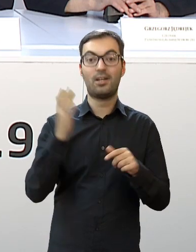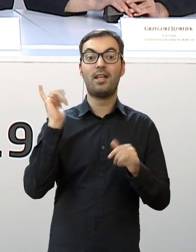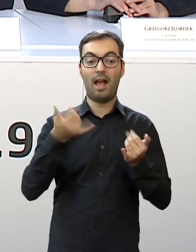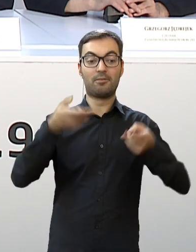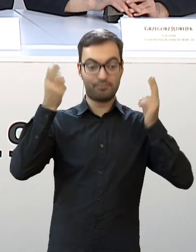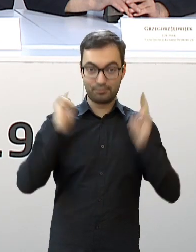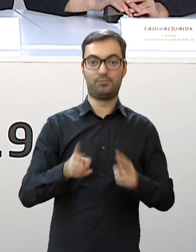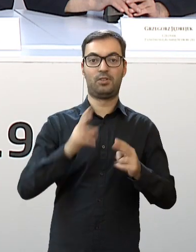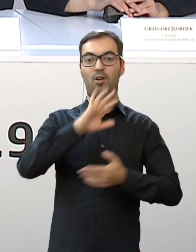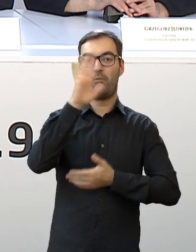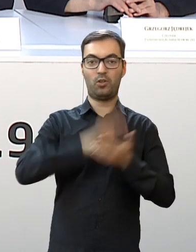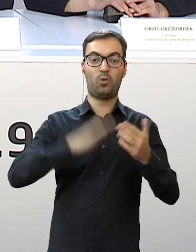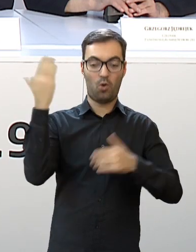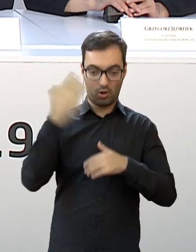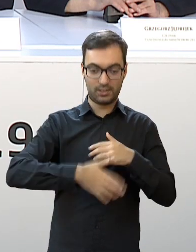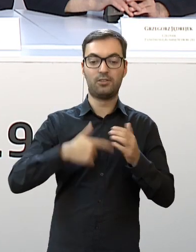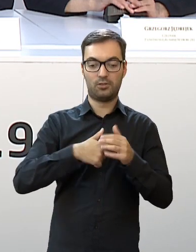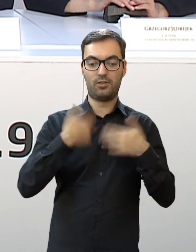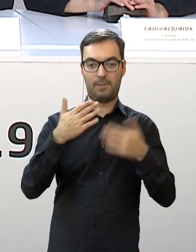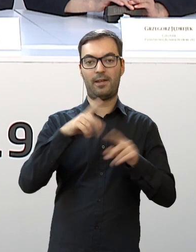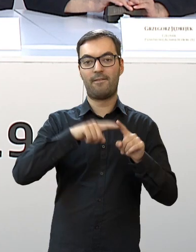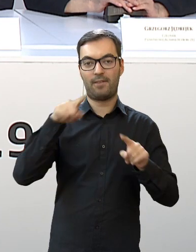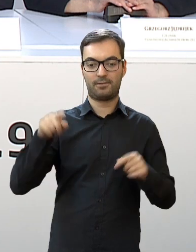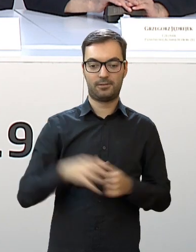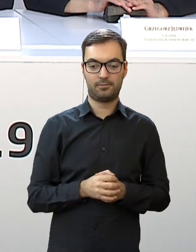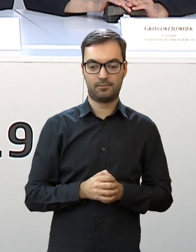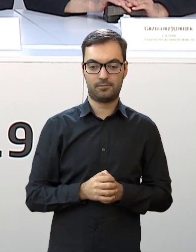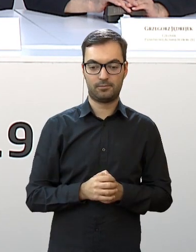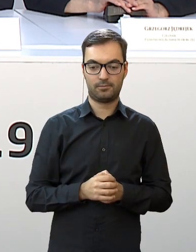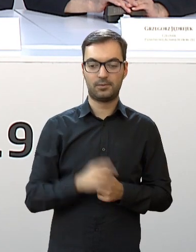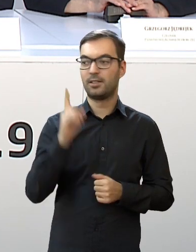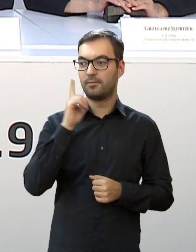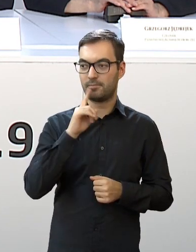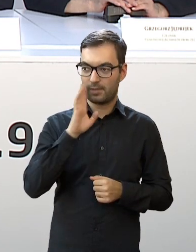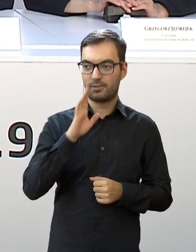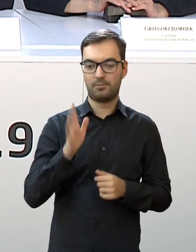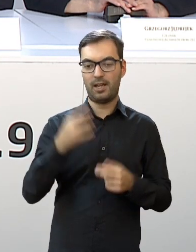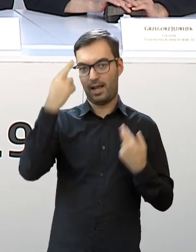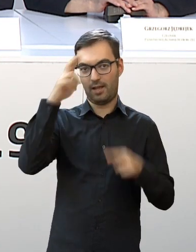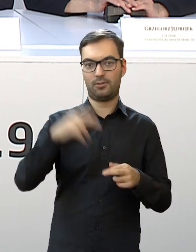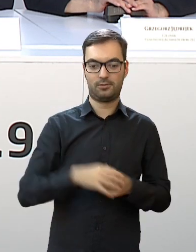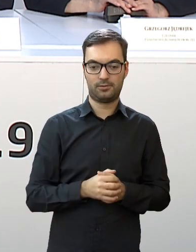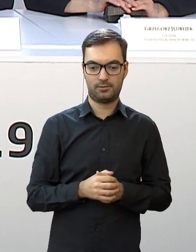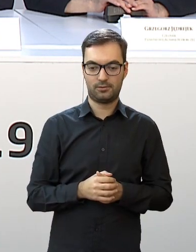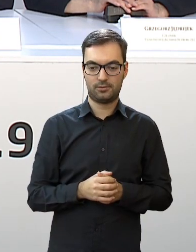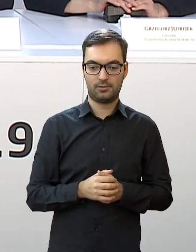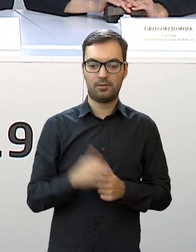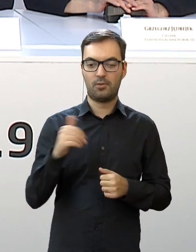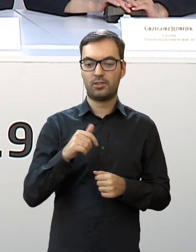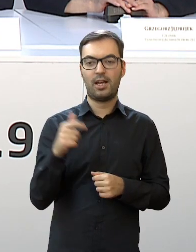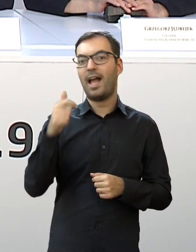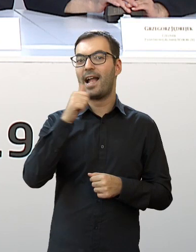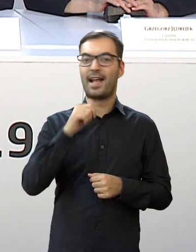ustalony w protokole, podamyka frekwencja była. Ale rozumiem, że idziemy na rekord. Prawdopodobnie będzie rekord. Te, które są na naszej stronie, to wynikają z tych